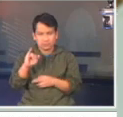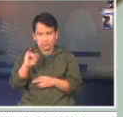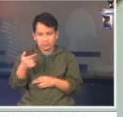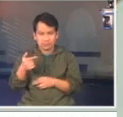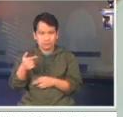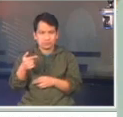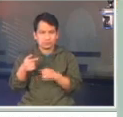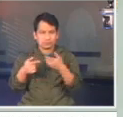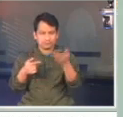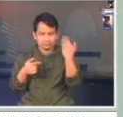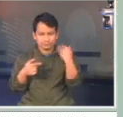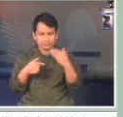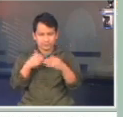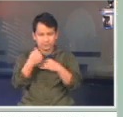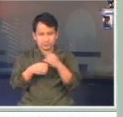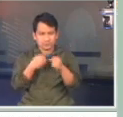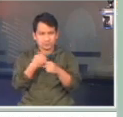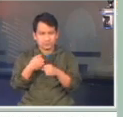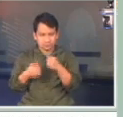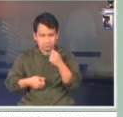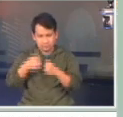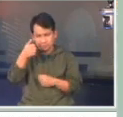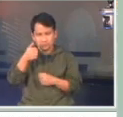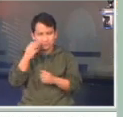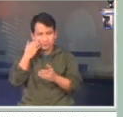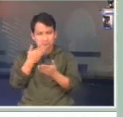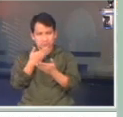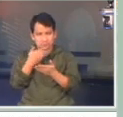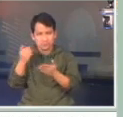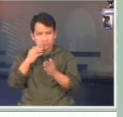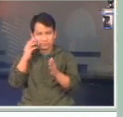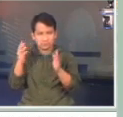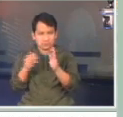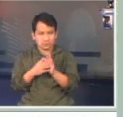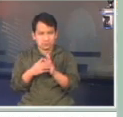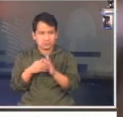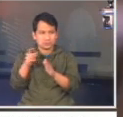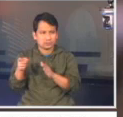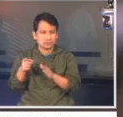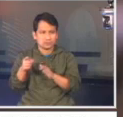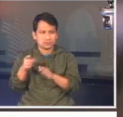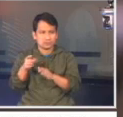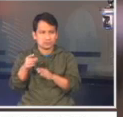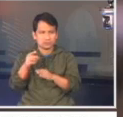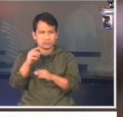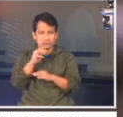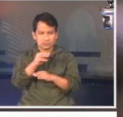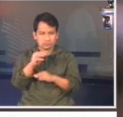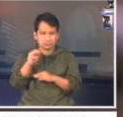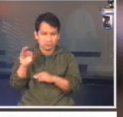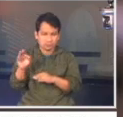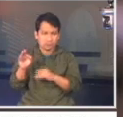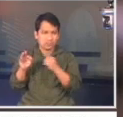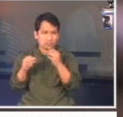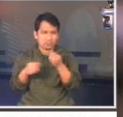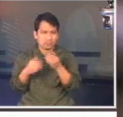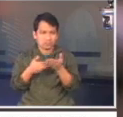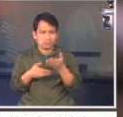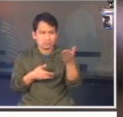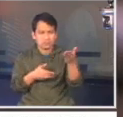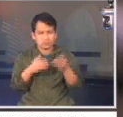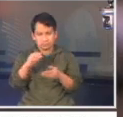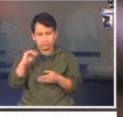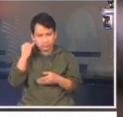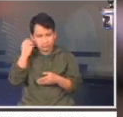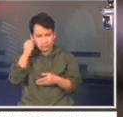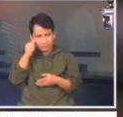account. Noong nakaraang taon ay nagwaging Best Picture at Best Director ang Mindanao sa Metro Manila Film Festival. Nakuha naman ni na Juday